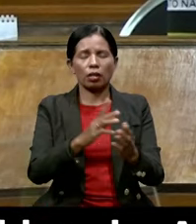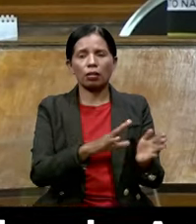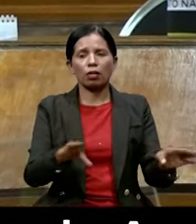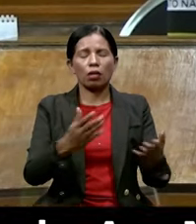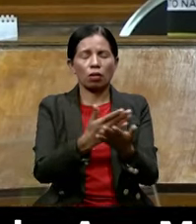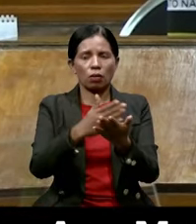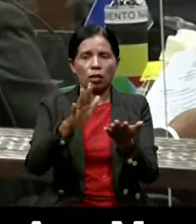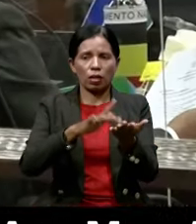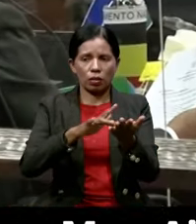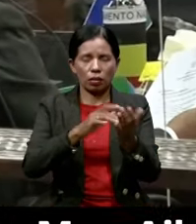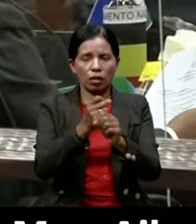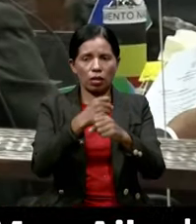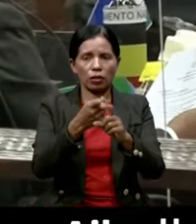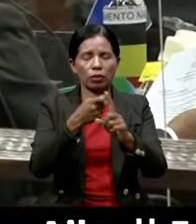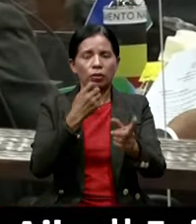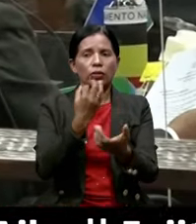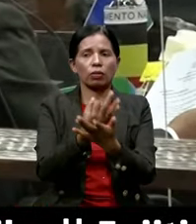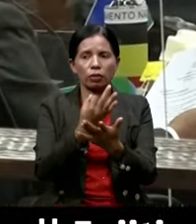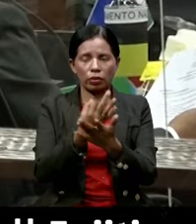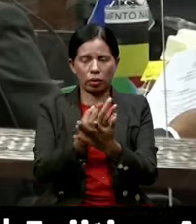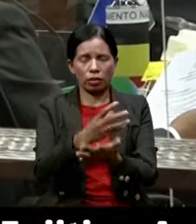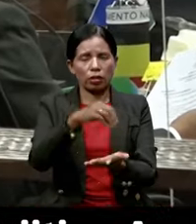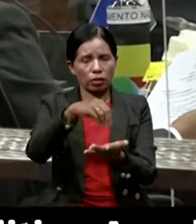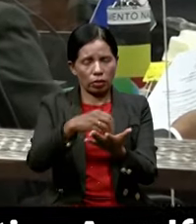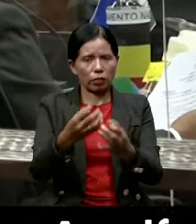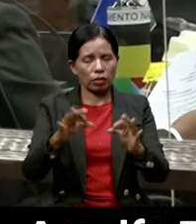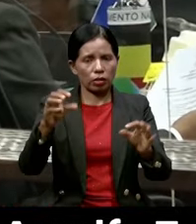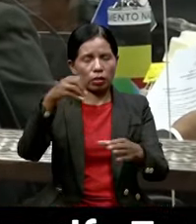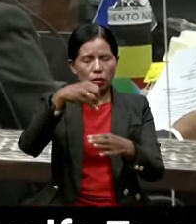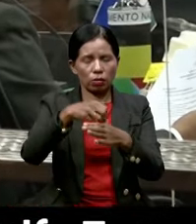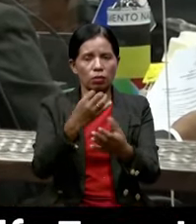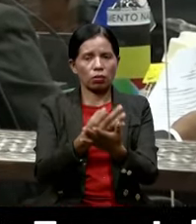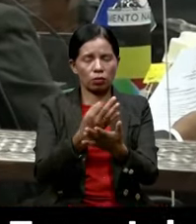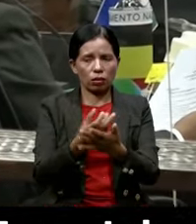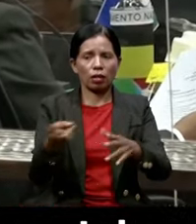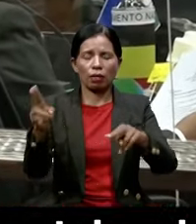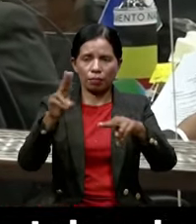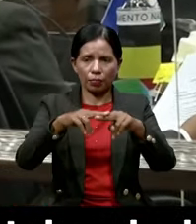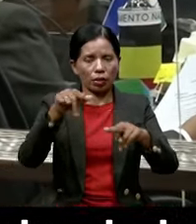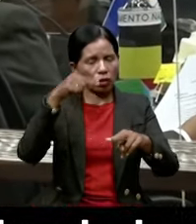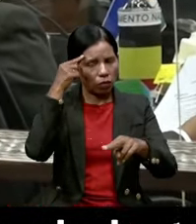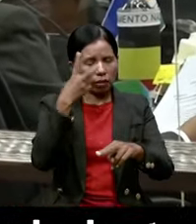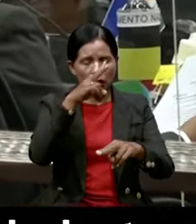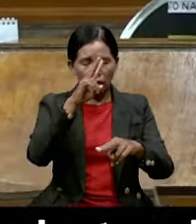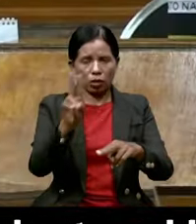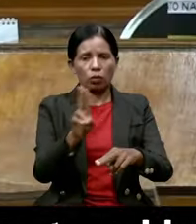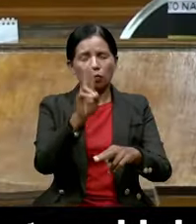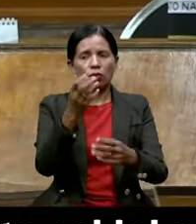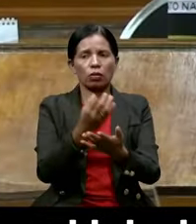moruk nebe halau di husi orsamento nebe preveona inclui osang adicional. Gobierno central acompaña hela ni execusaun